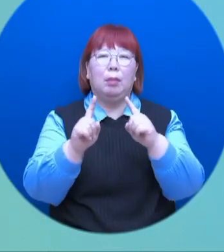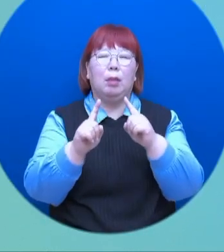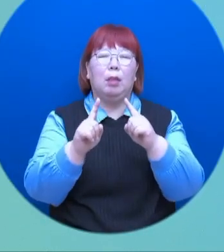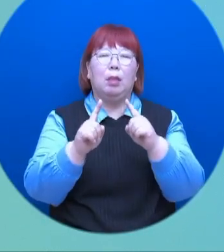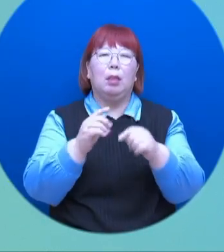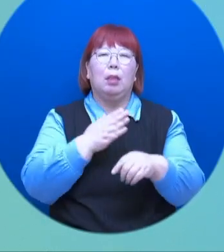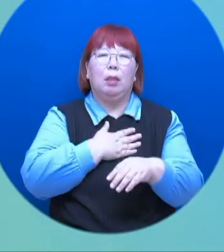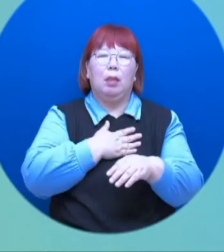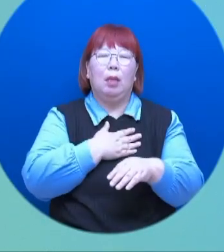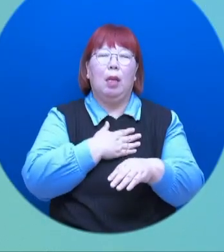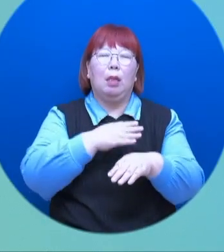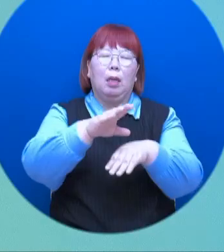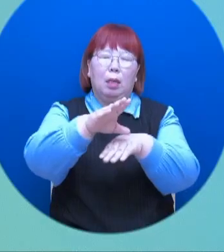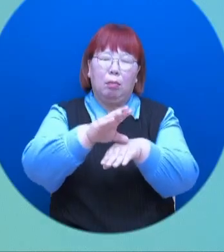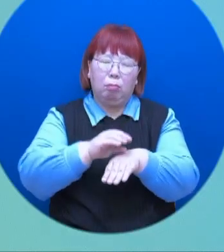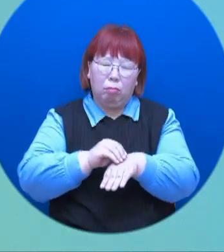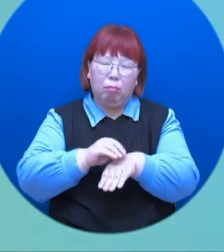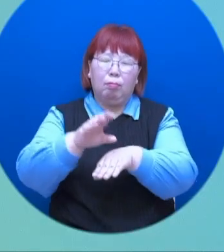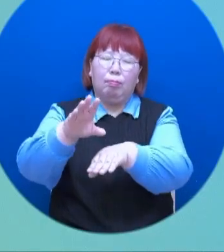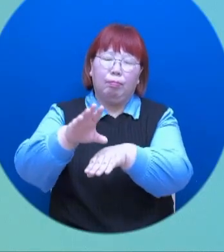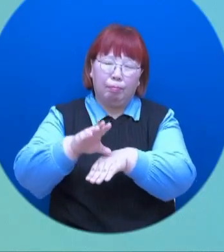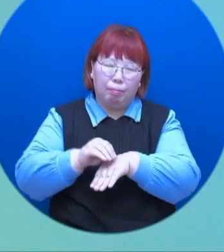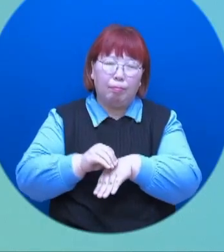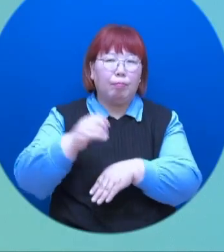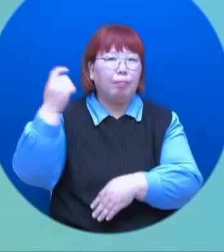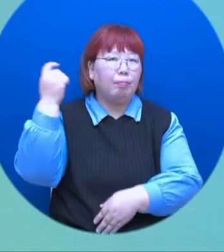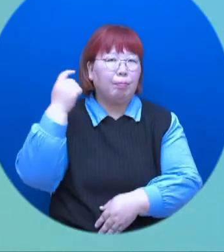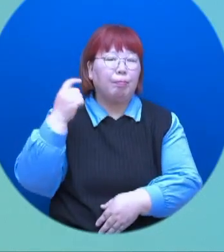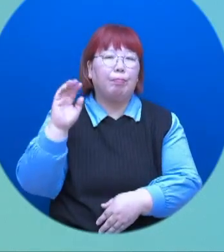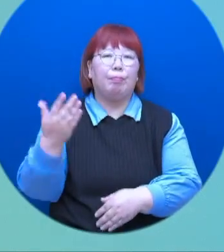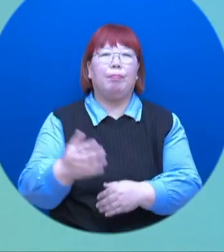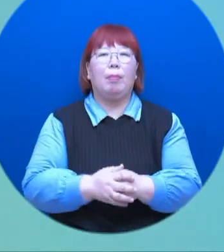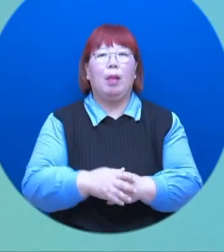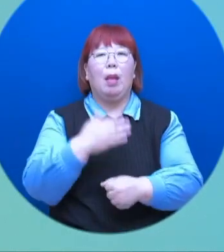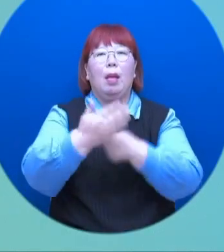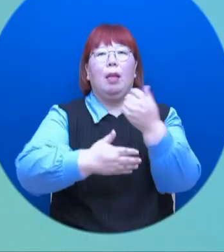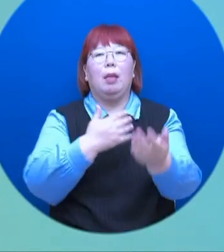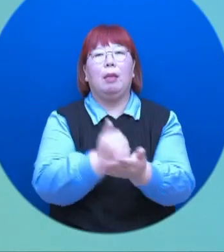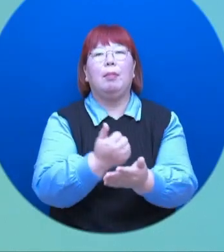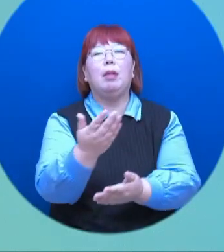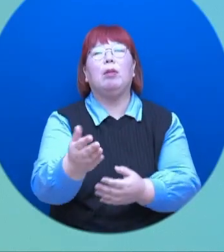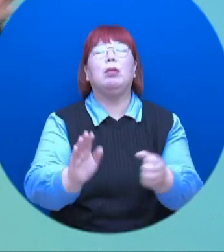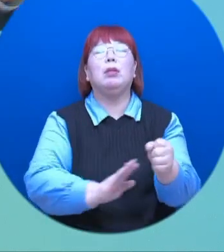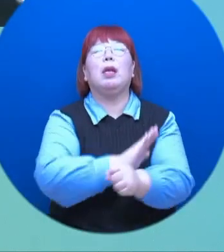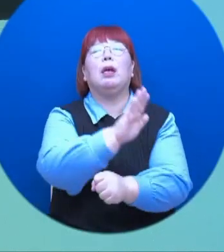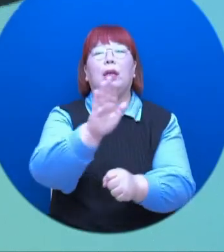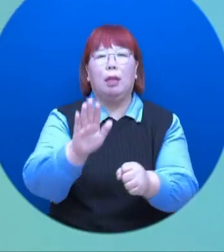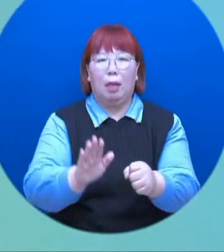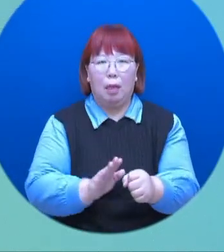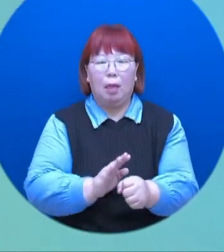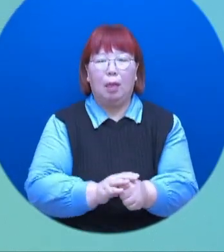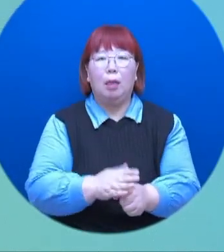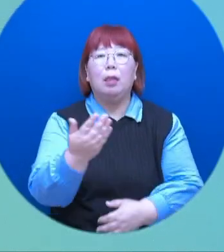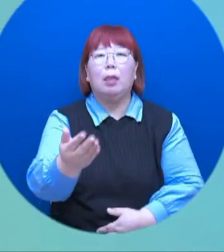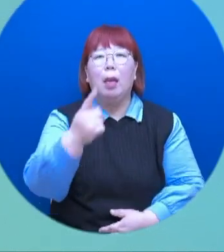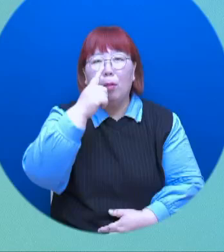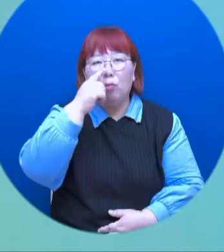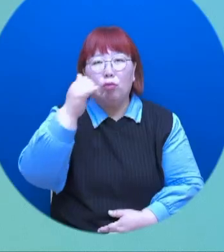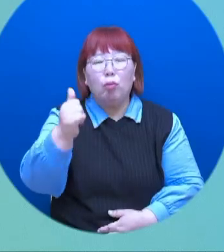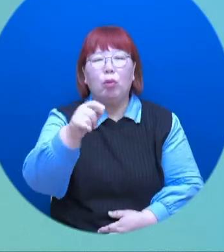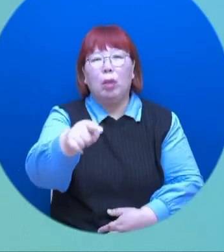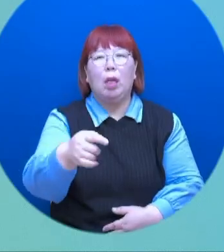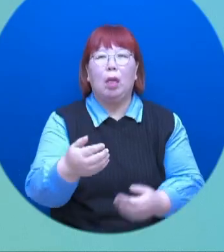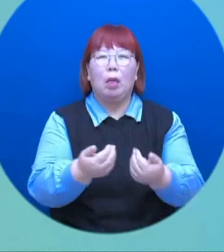안에 스며드는 거예요. 하나님은 너를 사랑한다. 내 부모, 내 곁을 떠나고